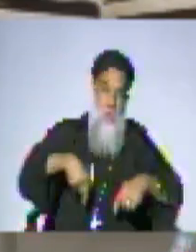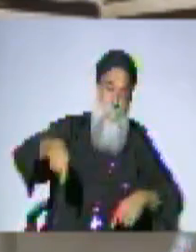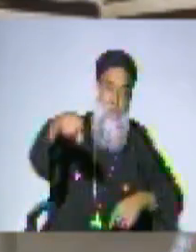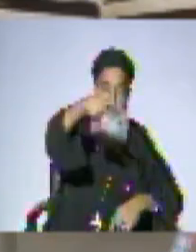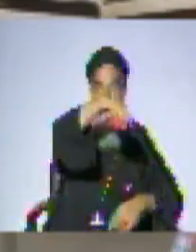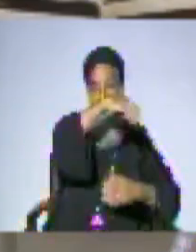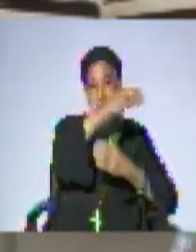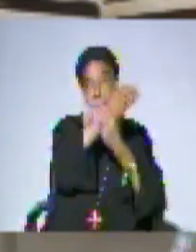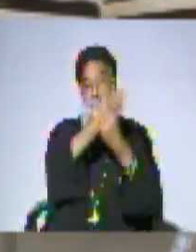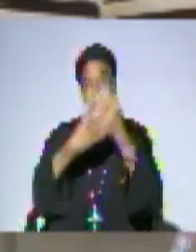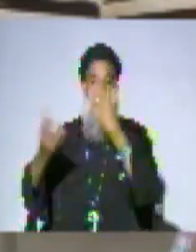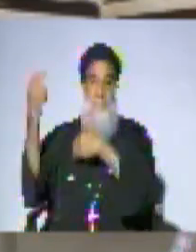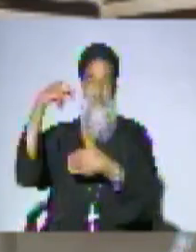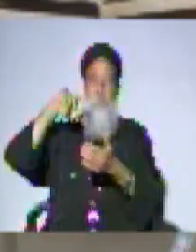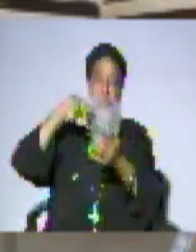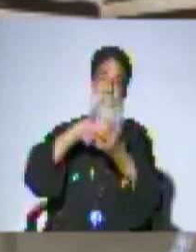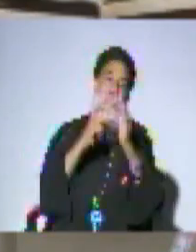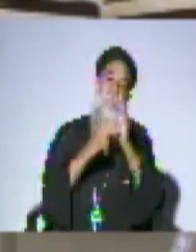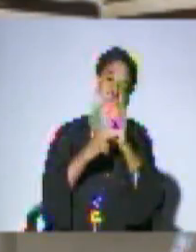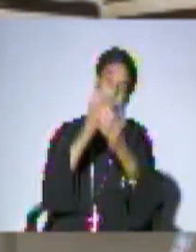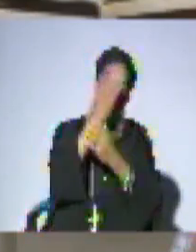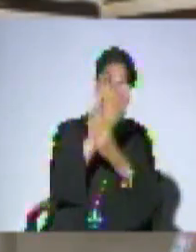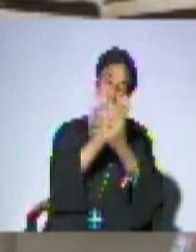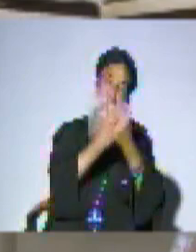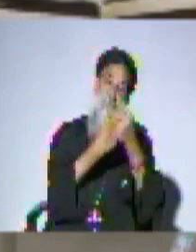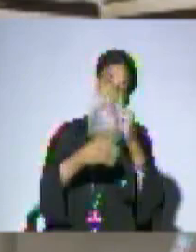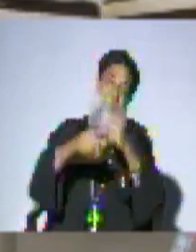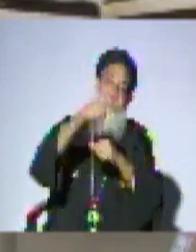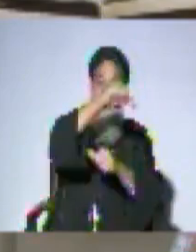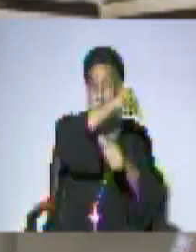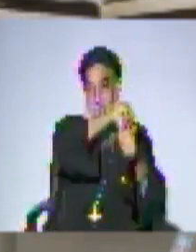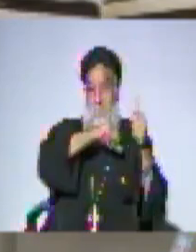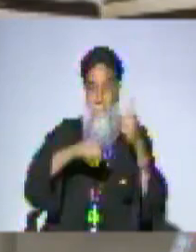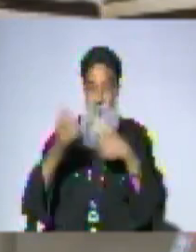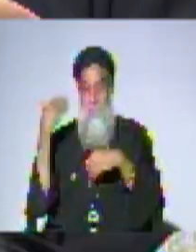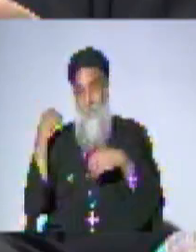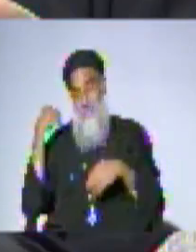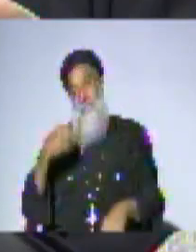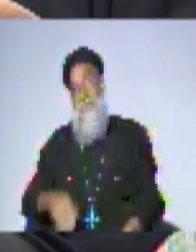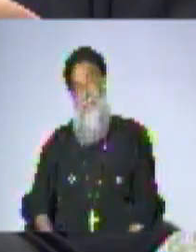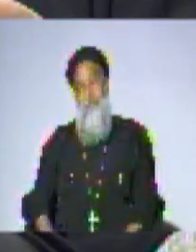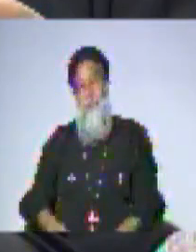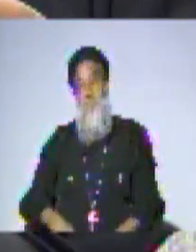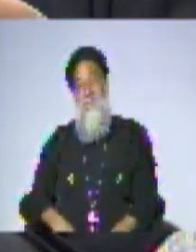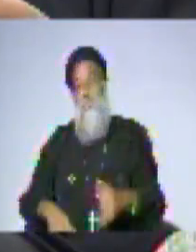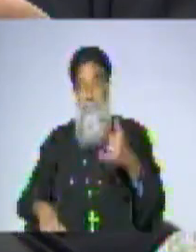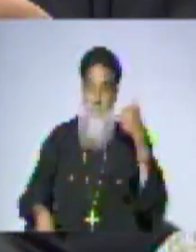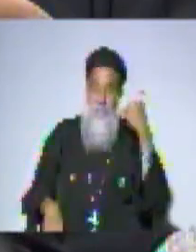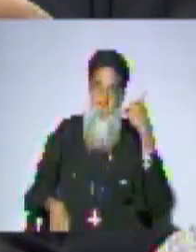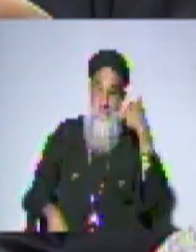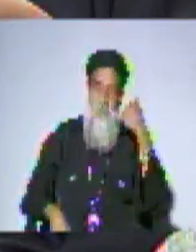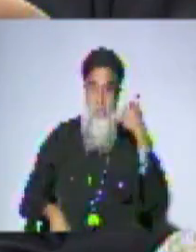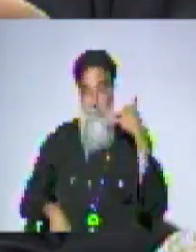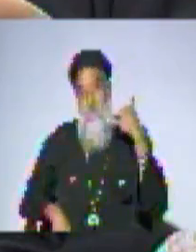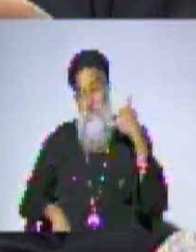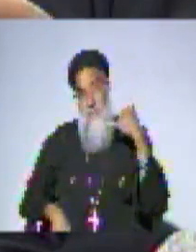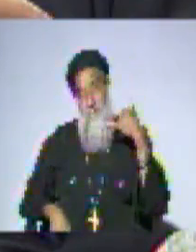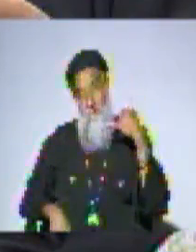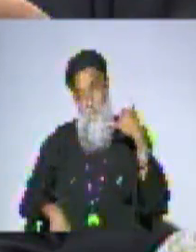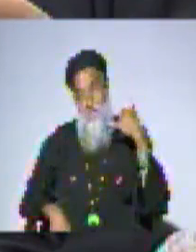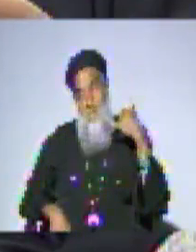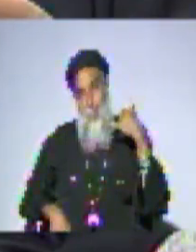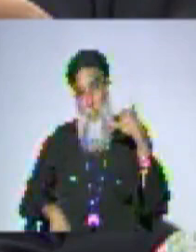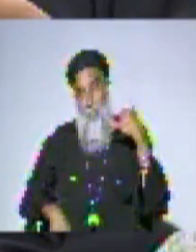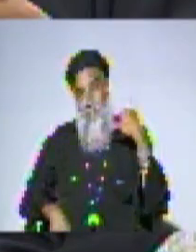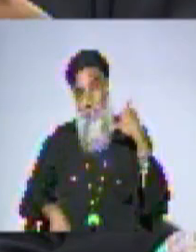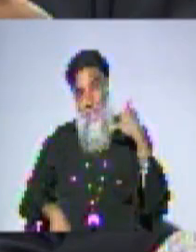في خلال العمل الروحي يعني. تمام جميل. برضو معنا اتصال. أستاذ مين؟